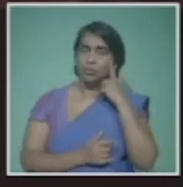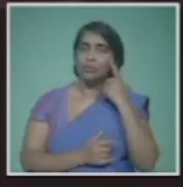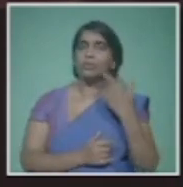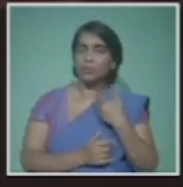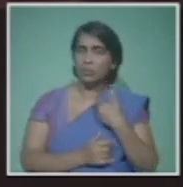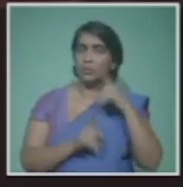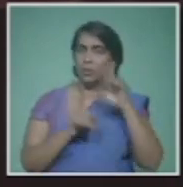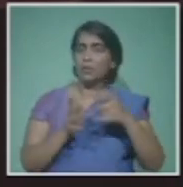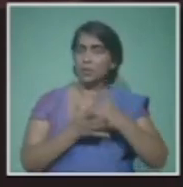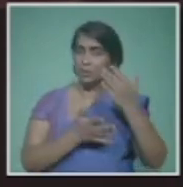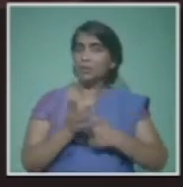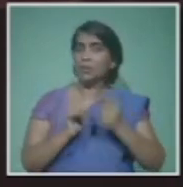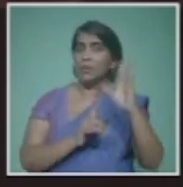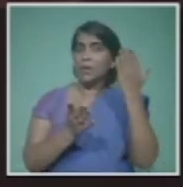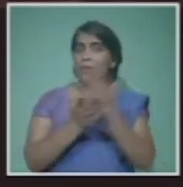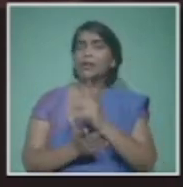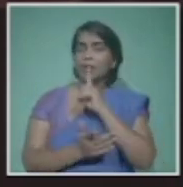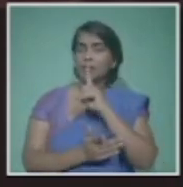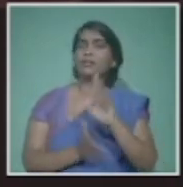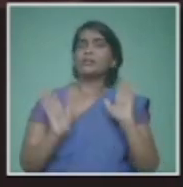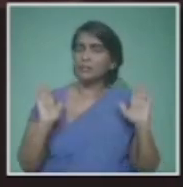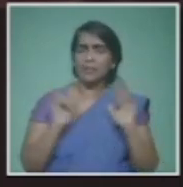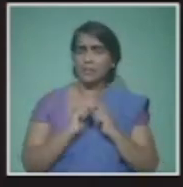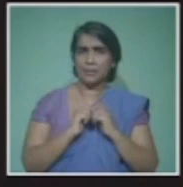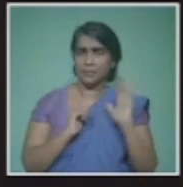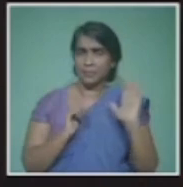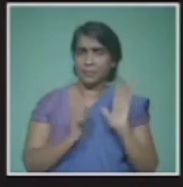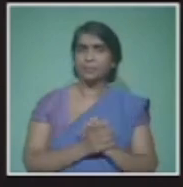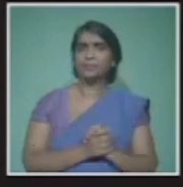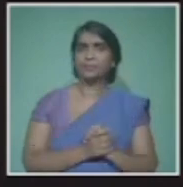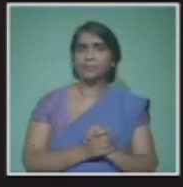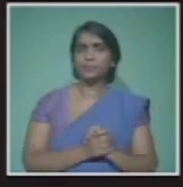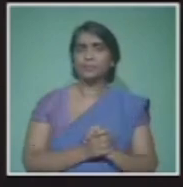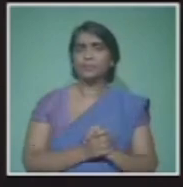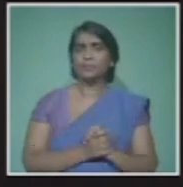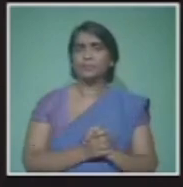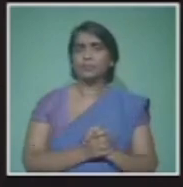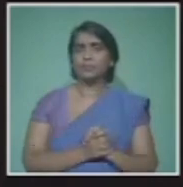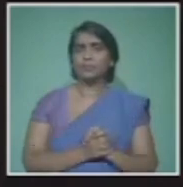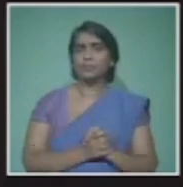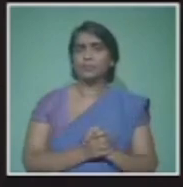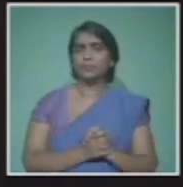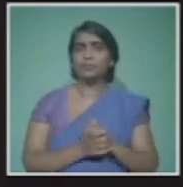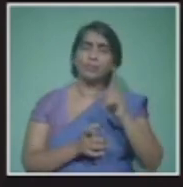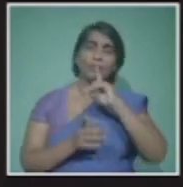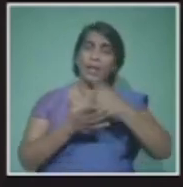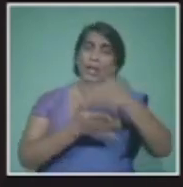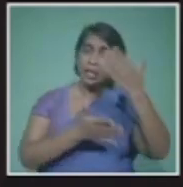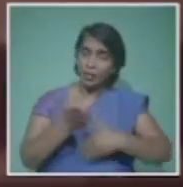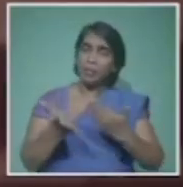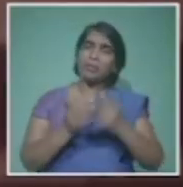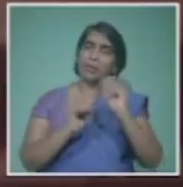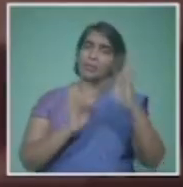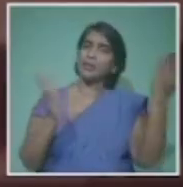අපි ඒක වාර්තා සභාගත කරන්න කියලා විතරයි අපි කියන්නේ මන්ත්‍රීතුමායි කලබල වෙන්න එපා. Thank you. ඔබතුමා ඔය කියනවා වාර්තාවල තියෙනවා නම් ඒව